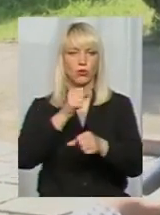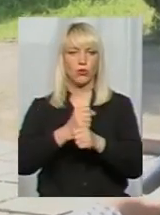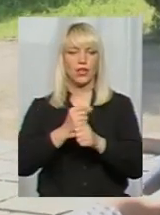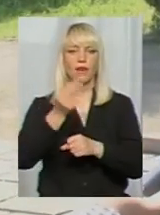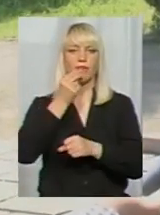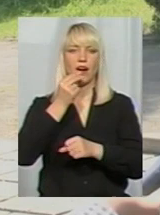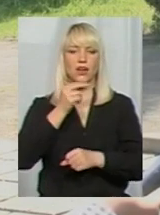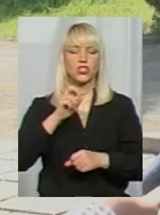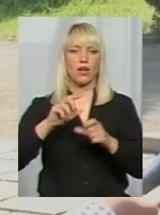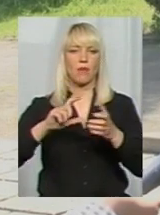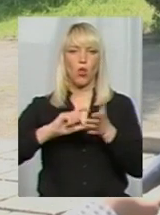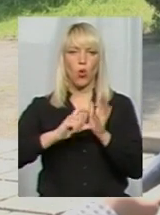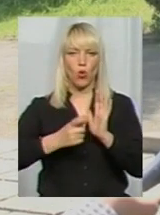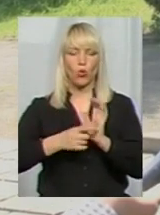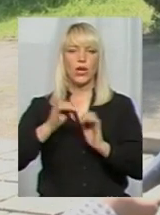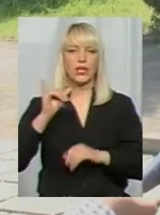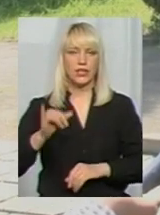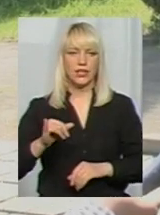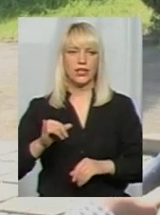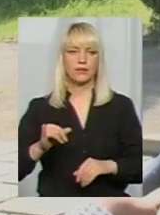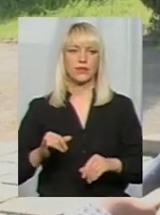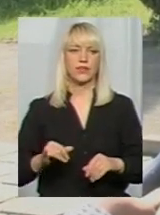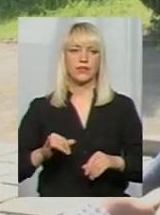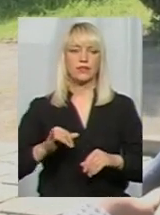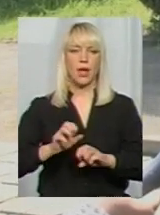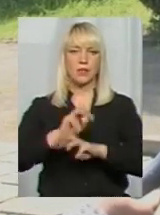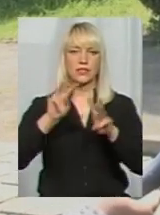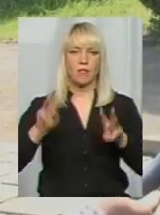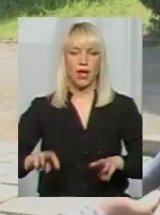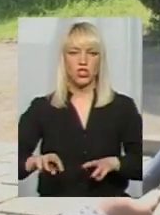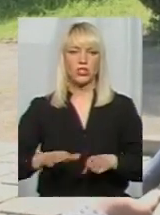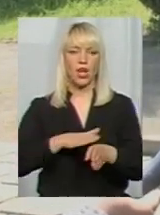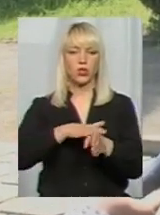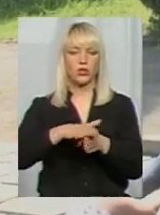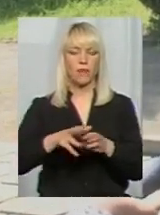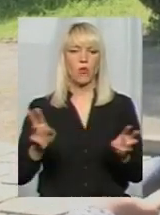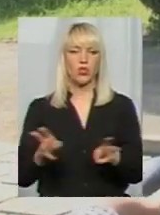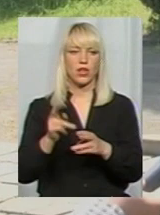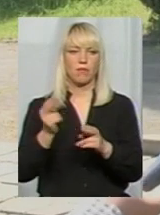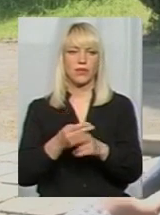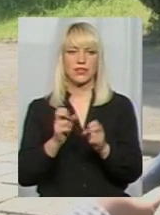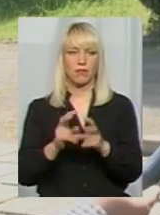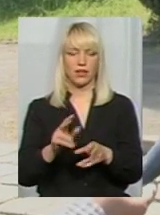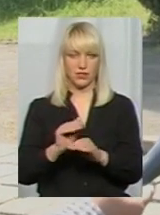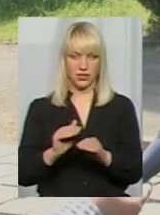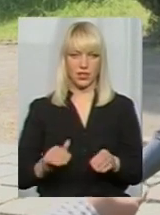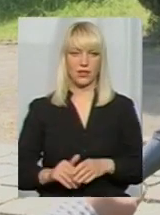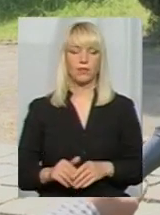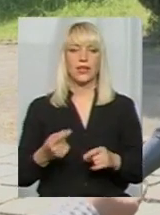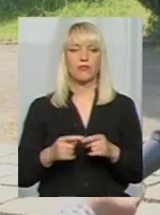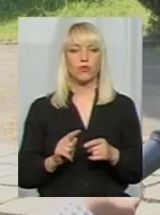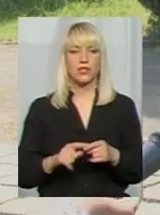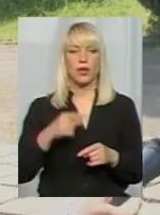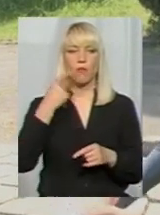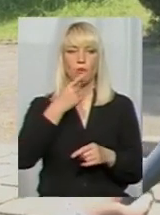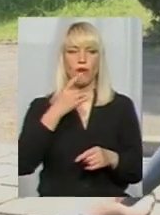необхідно і навколо забезпечення дотримання пожежної безпеки дітей. Це, власне,